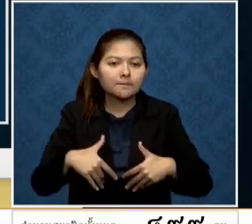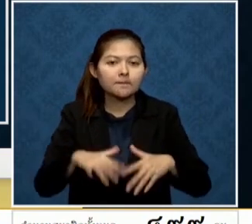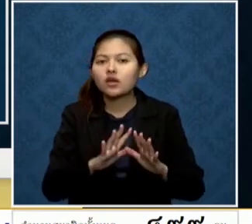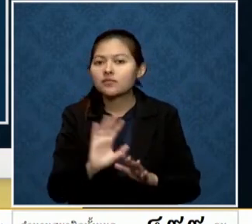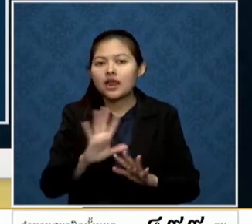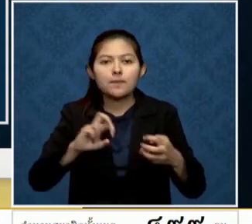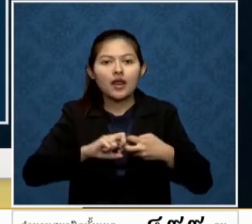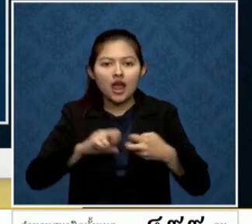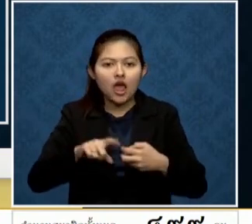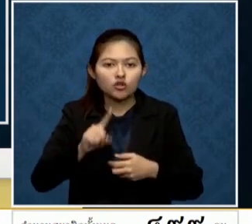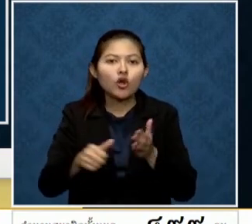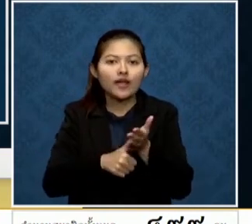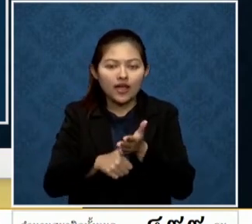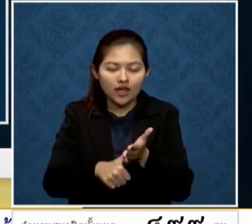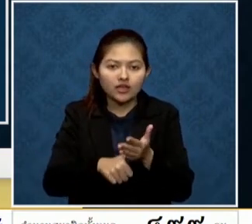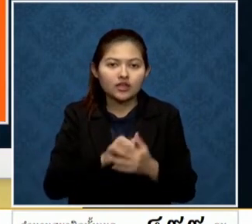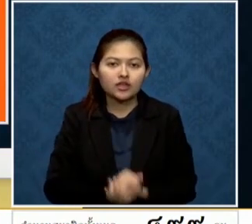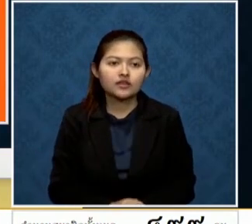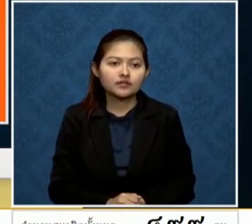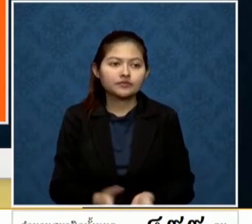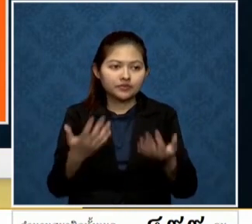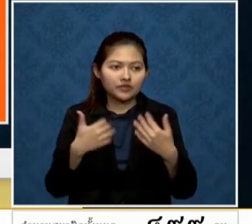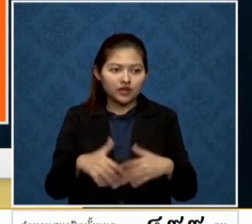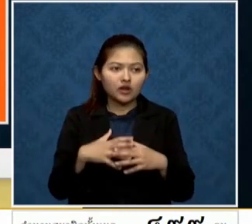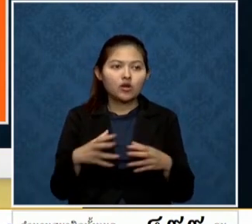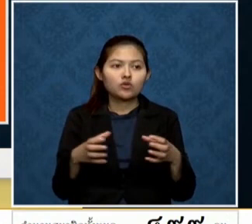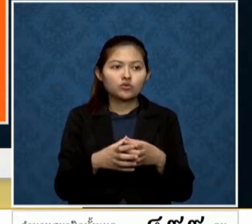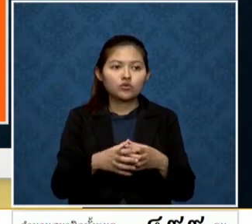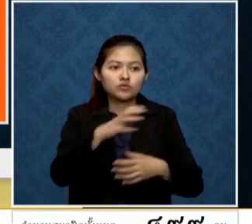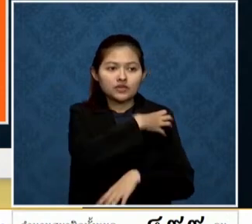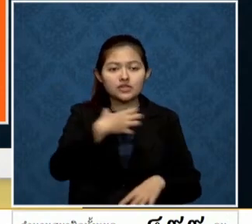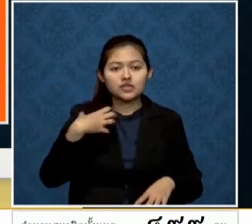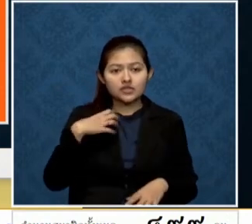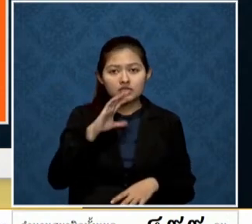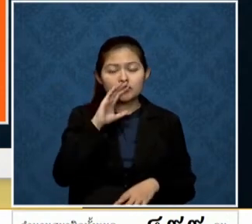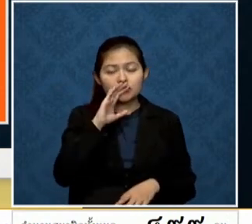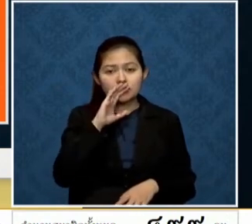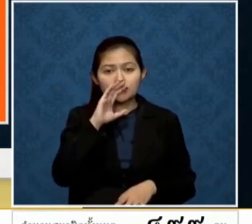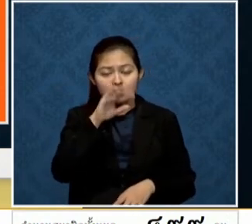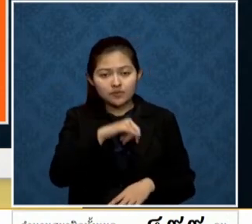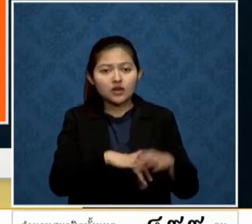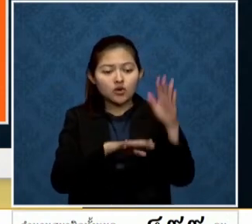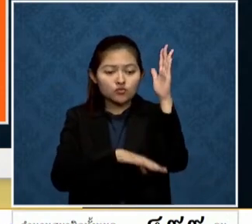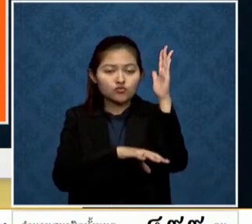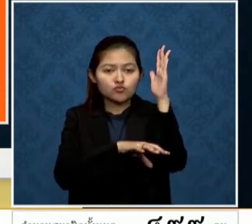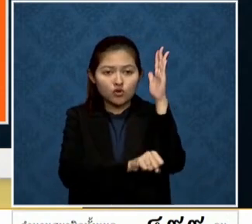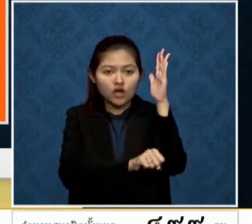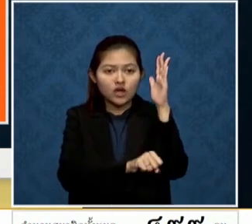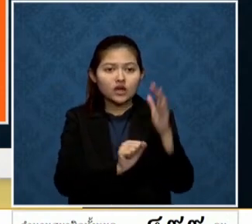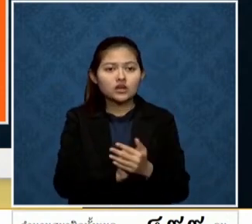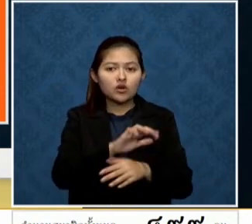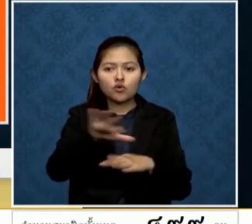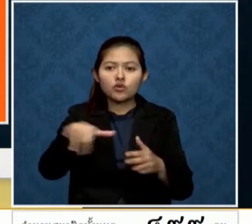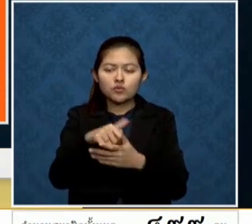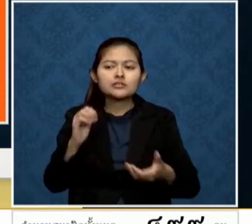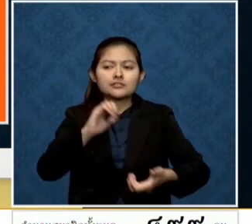สำหรับหน่วยงานที่เกี่ยวข้องนะคะถัดไปนะคะหน่วยงานที่เกี่ยวข้องก็คือเทศบาลนครสงขลานะคะดิฉันอยากจะขอให้ทุกคนที่เกี่ยว